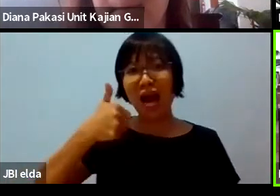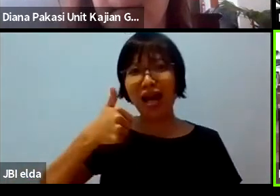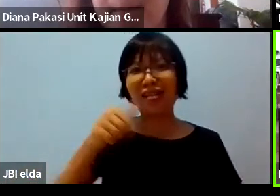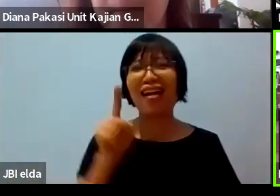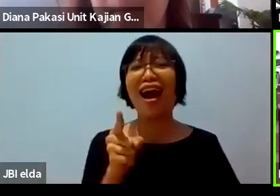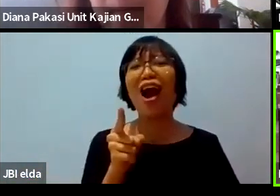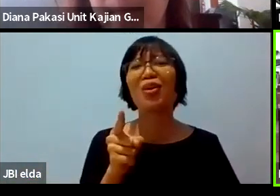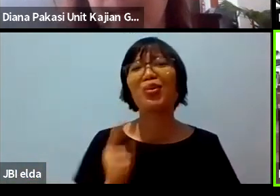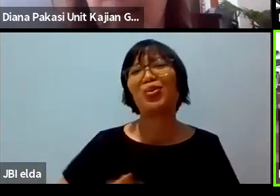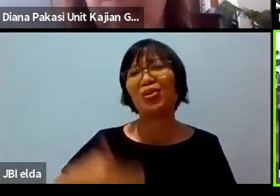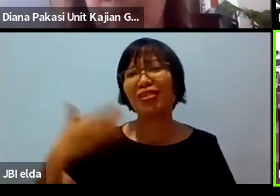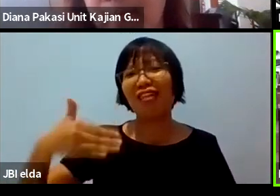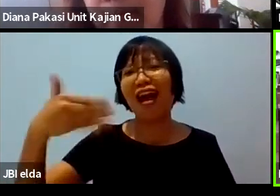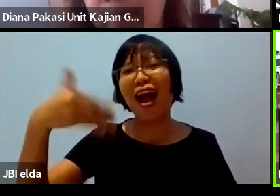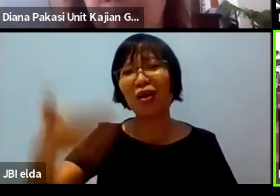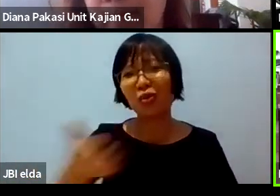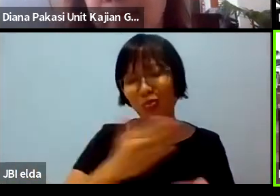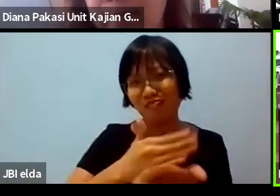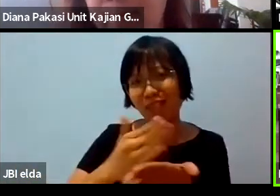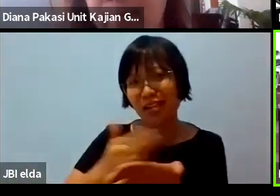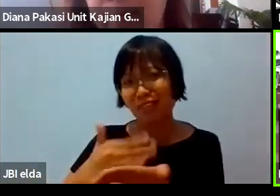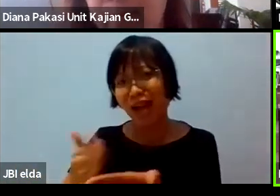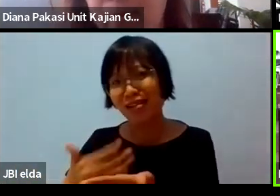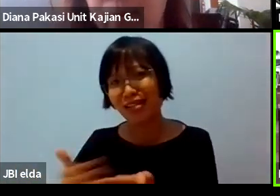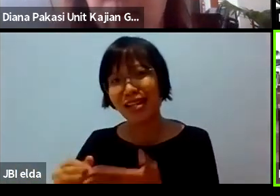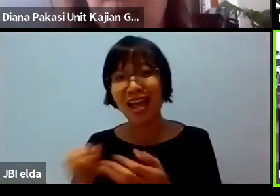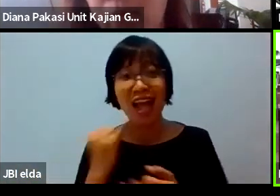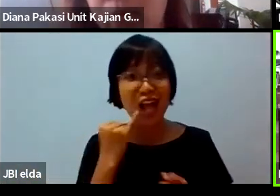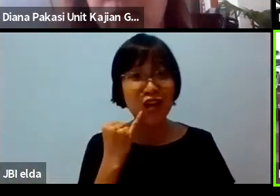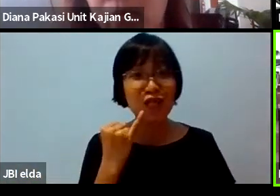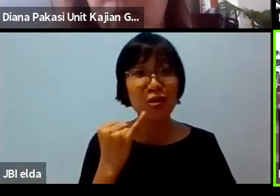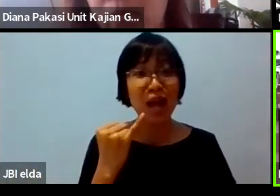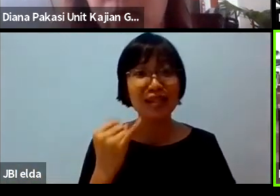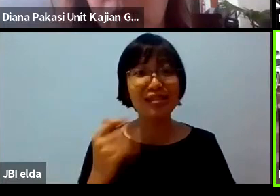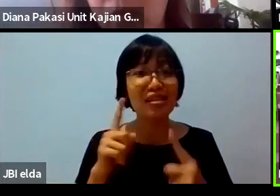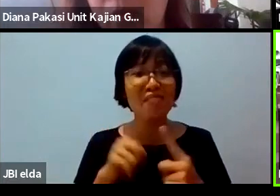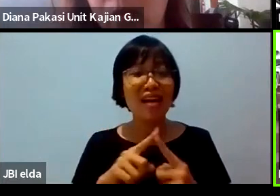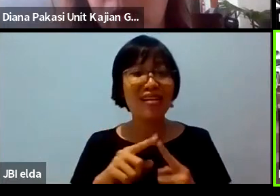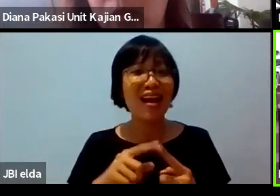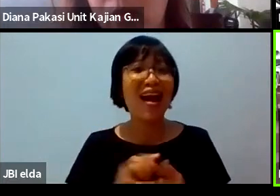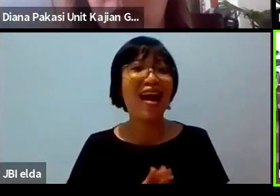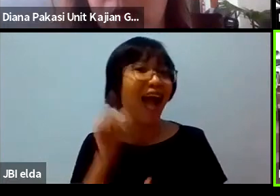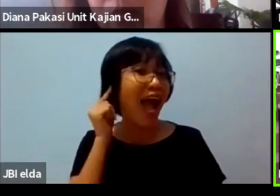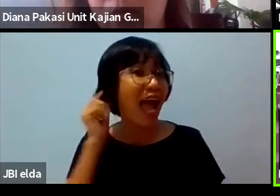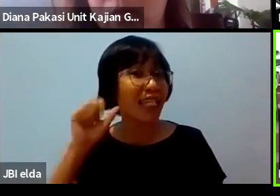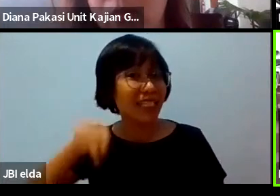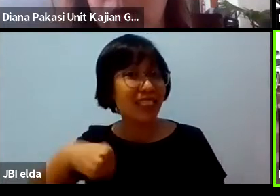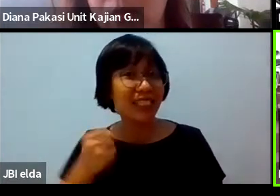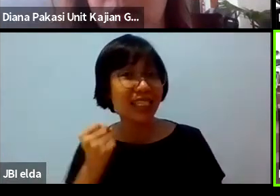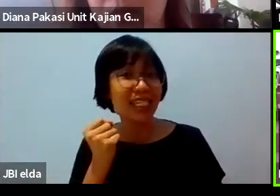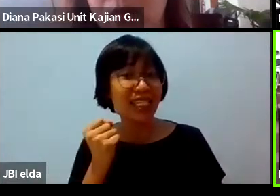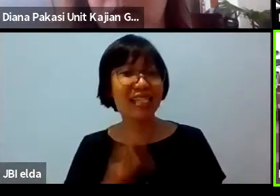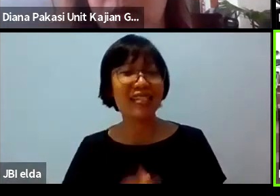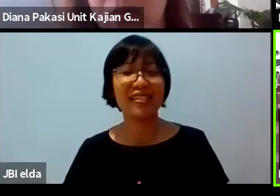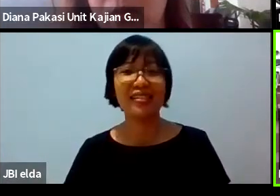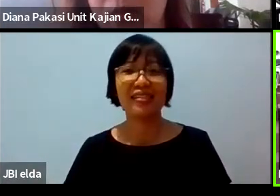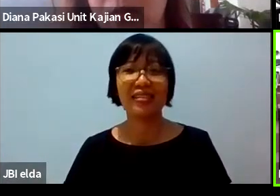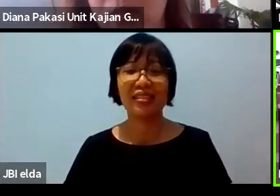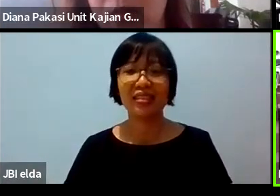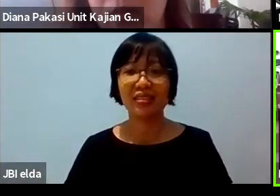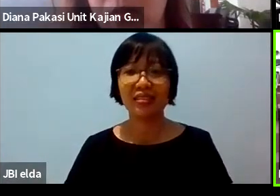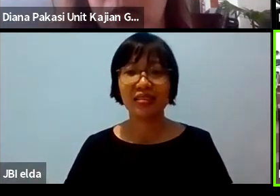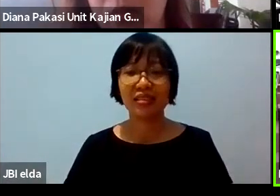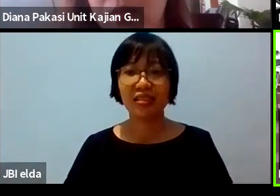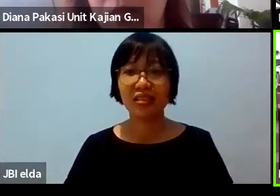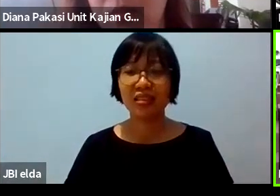juga harus jujur. Satu hal yang bisa saya dapatkan adalah beban ya, saya